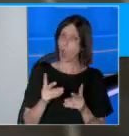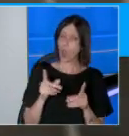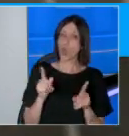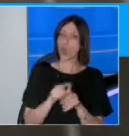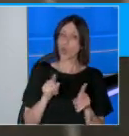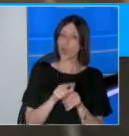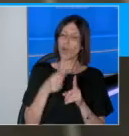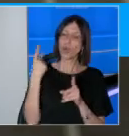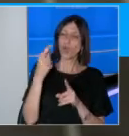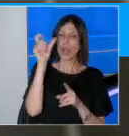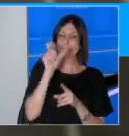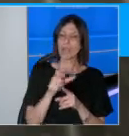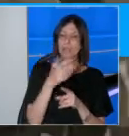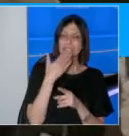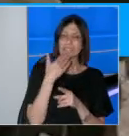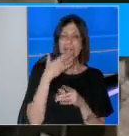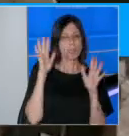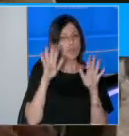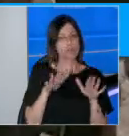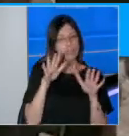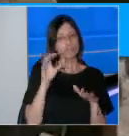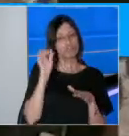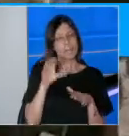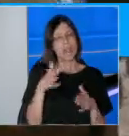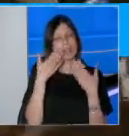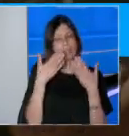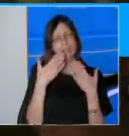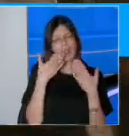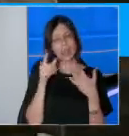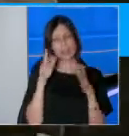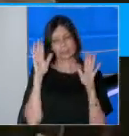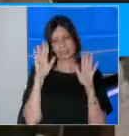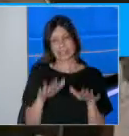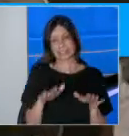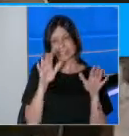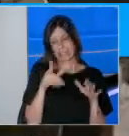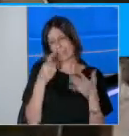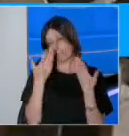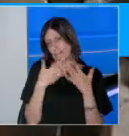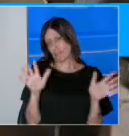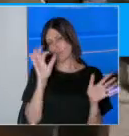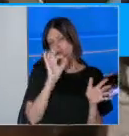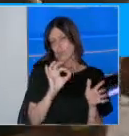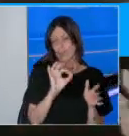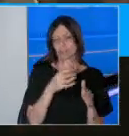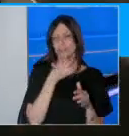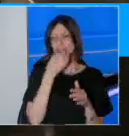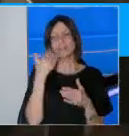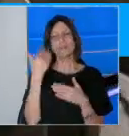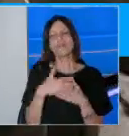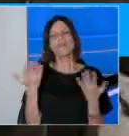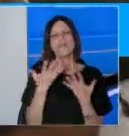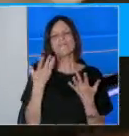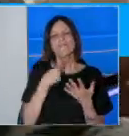אזרח ישראלי מוסלמי שבא להתפלל למסגד, המסגד פתוח בפניו. כן, ובסופו של דבר, איפה